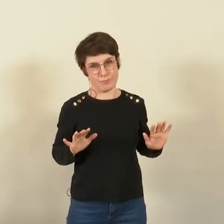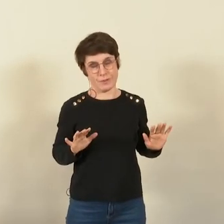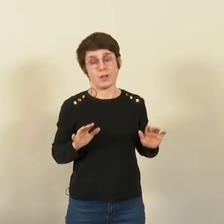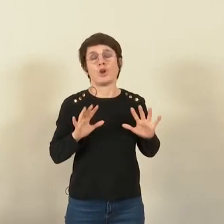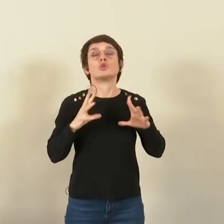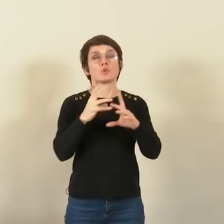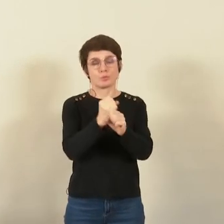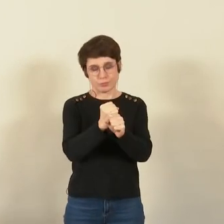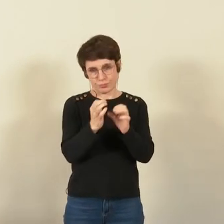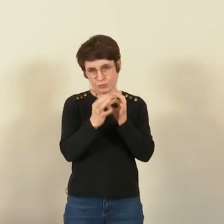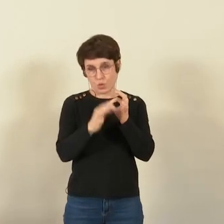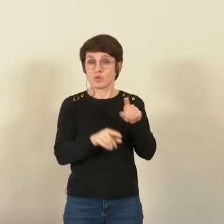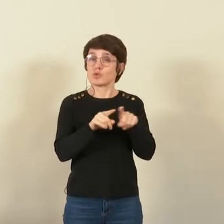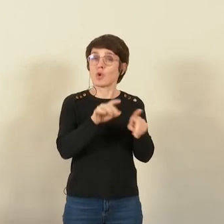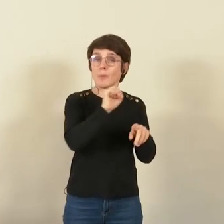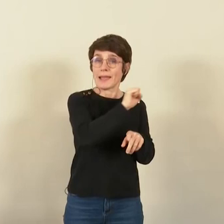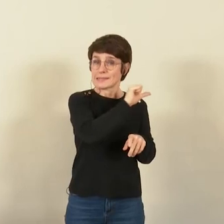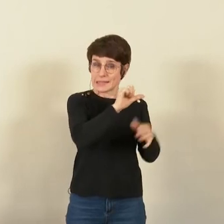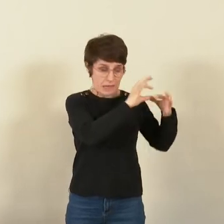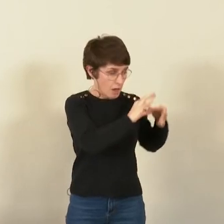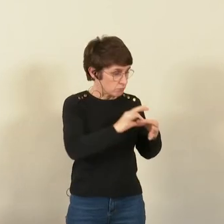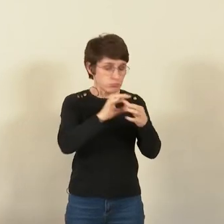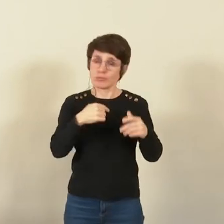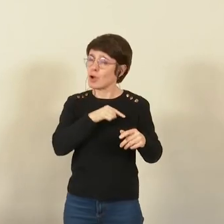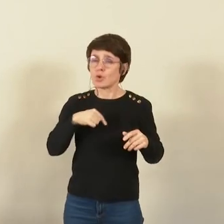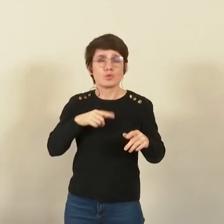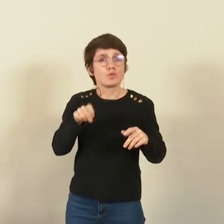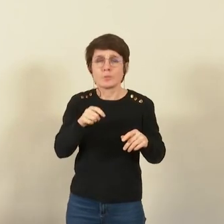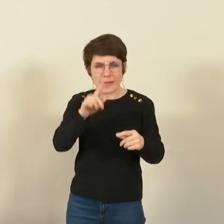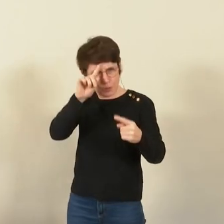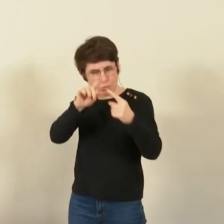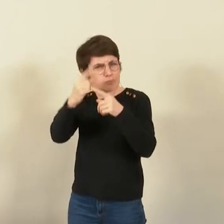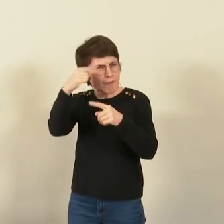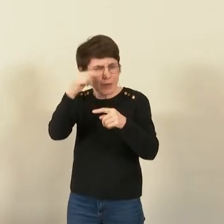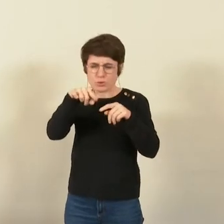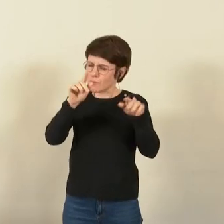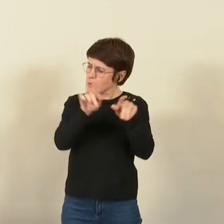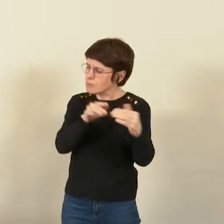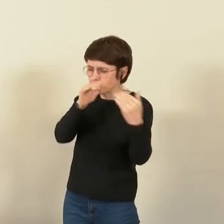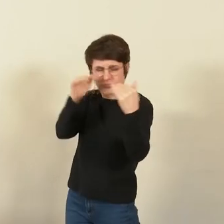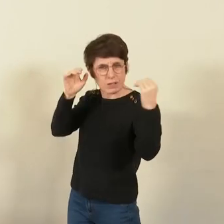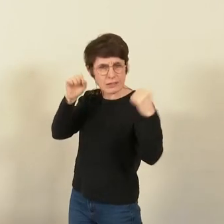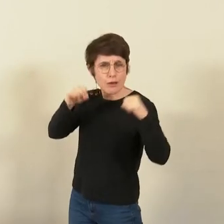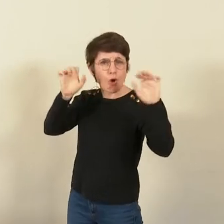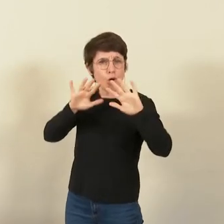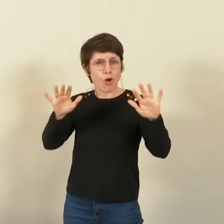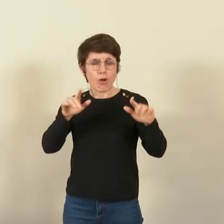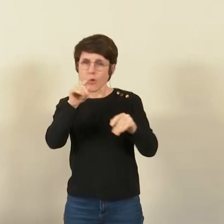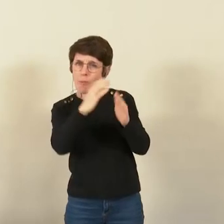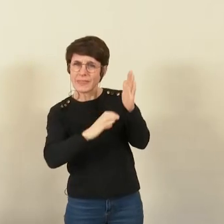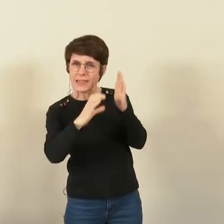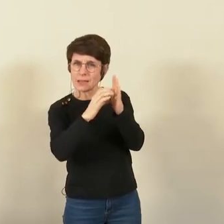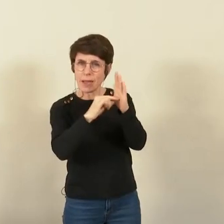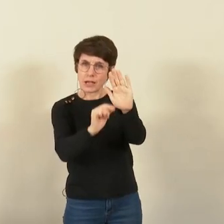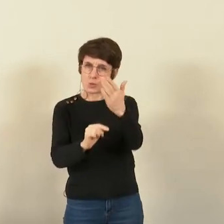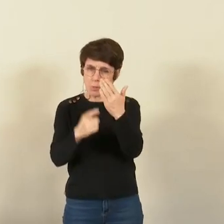mise en place de la sécurité sociale alimentaire nous sommes alignés sur les valeurs et les fondements de l'action nous souscrivons et soutenons les délibérations qui nous